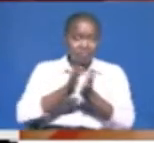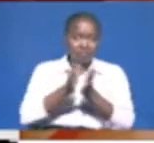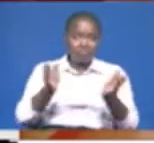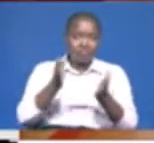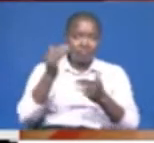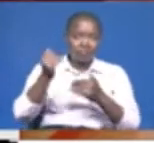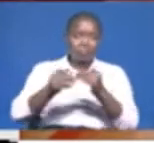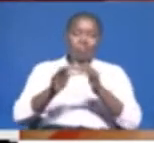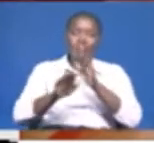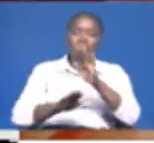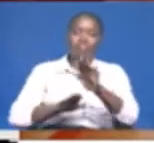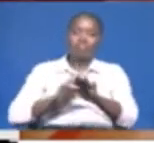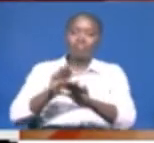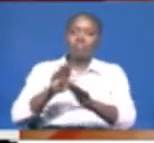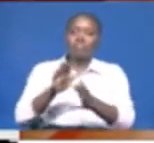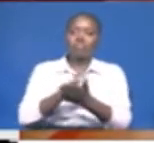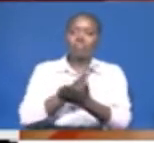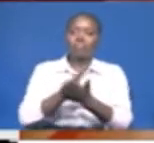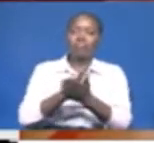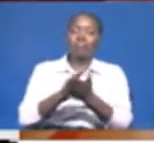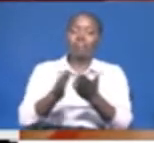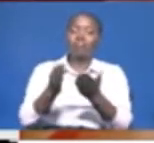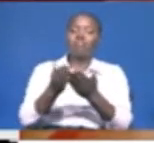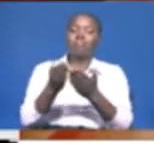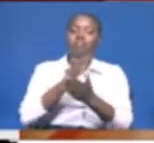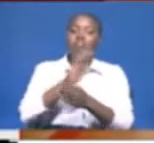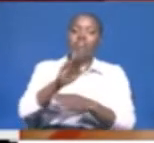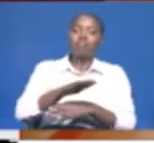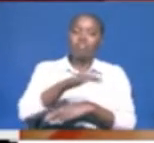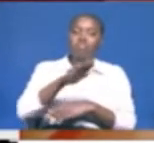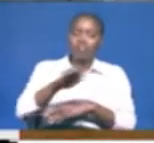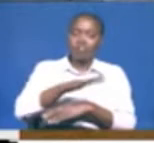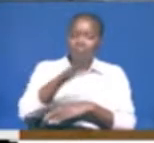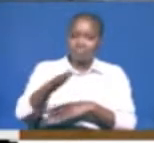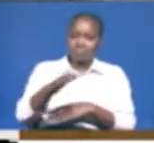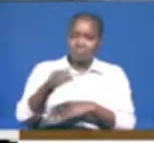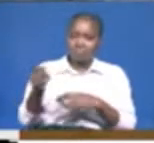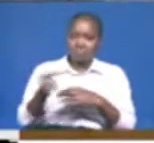kudhibitisha sera hizo kabla ya kupelekwa bungeni miezi michache ijayo.